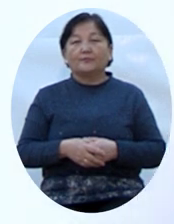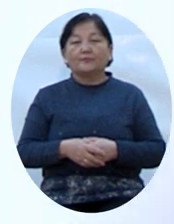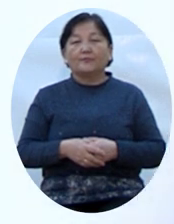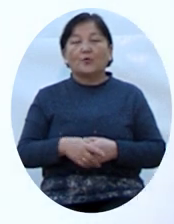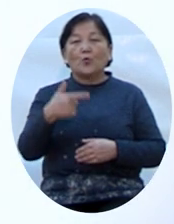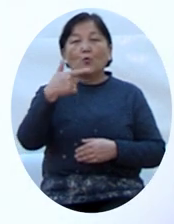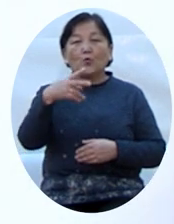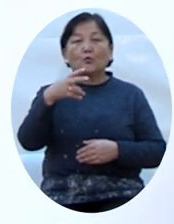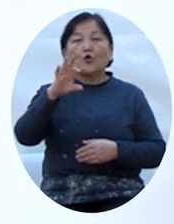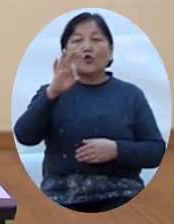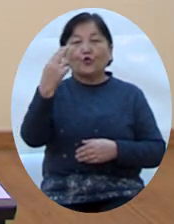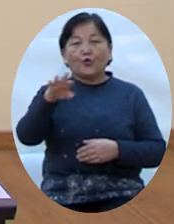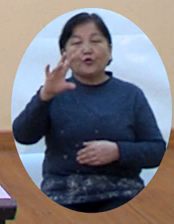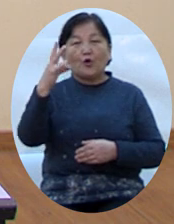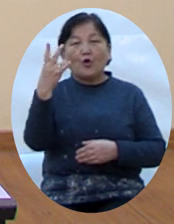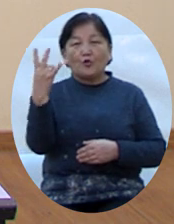гүн тод ногоон өнгийг үзүүлж байна.